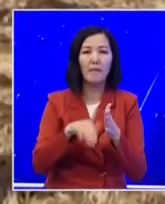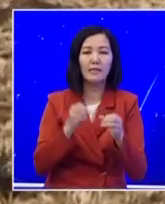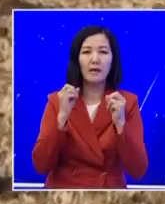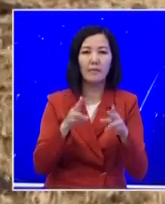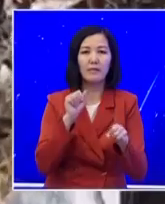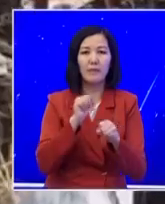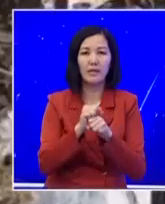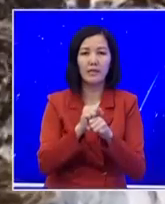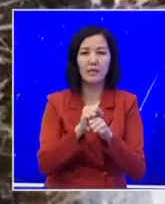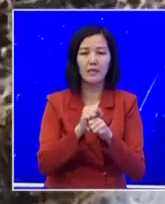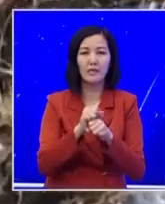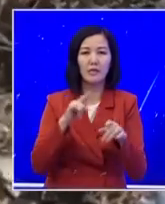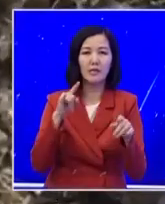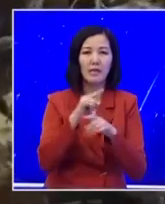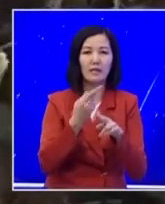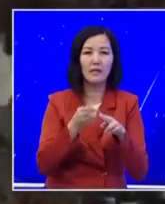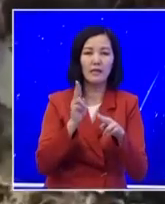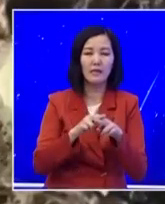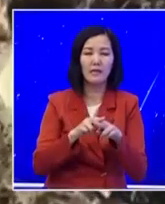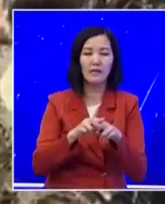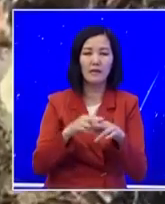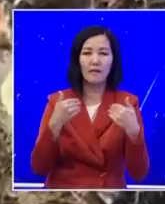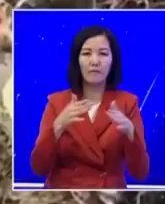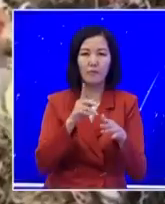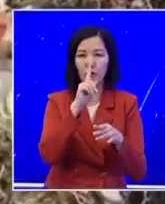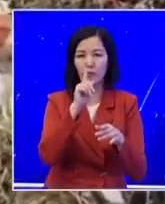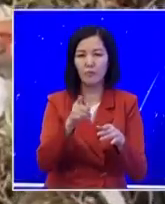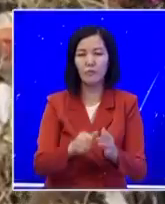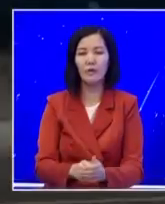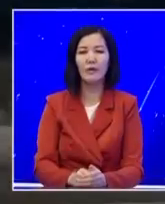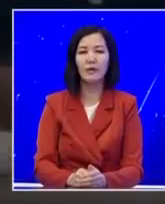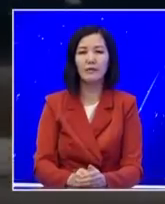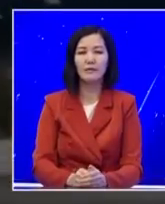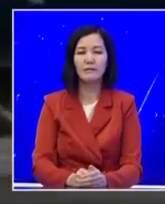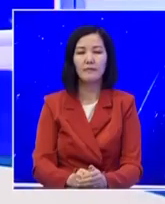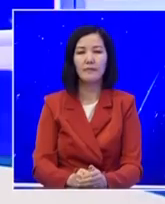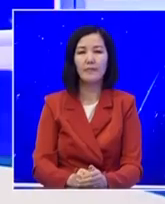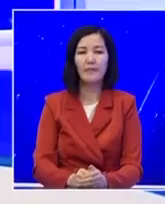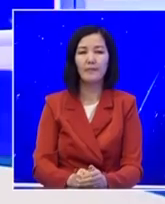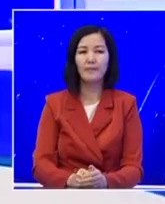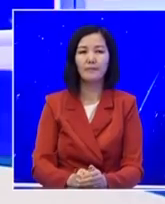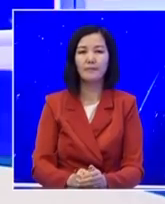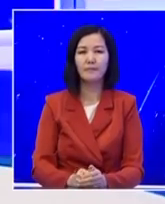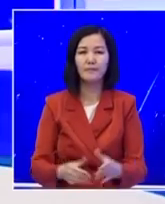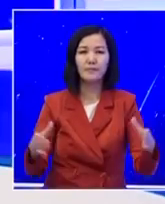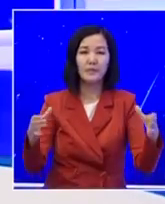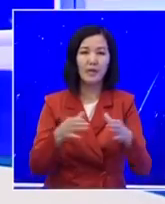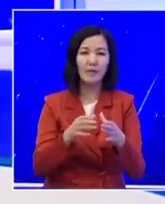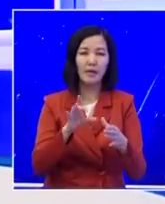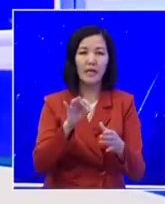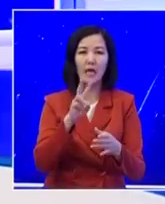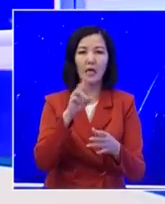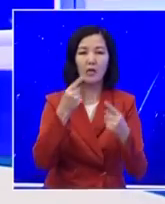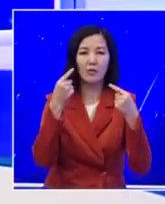безопасности приостановили эксплуатацию самолетов данной серии. Компания Renault